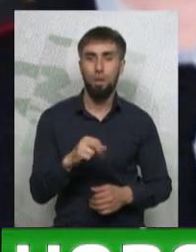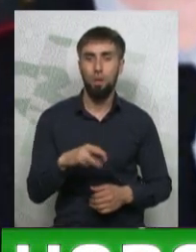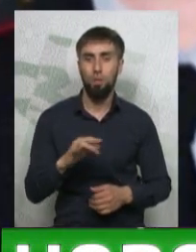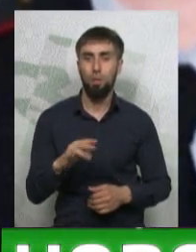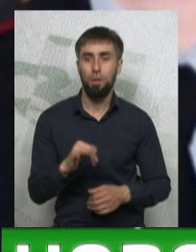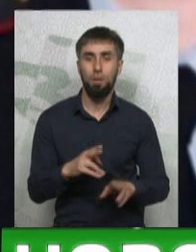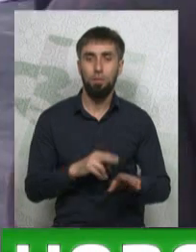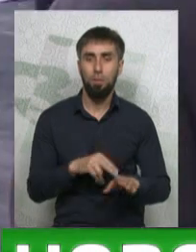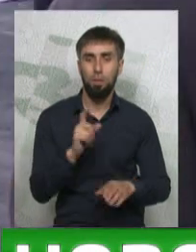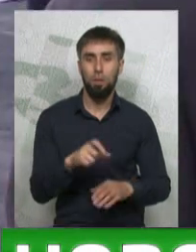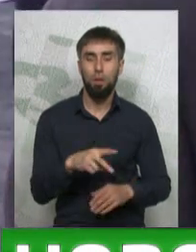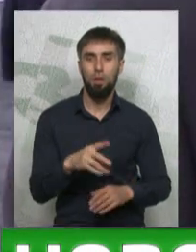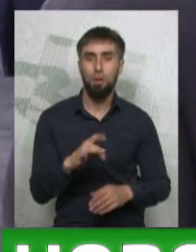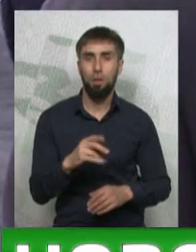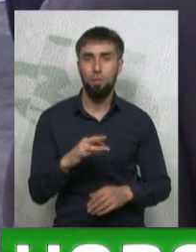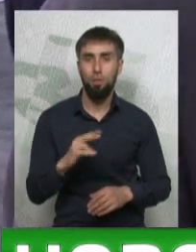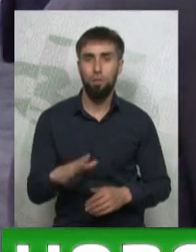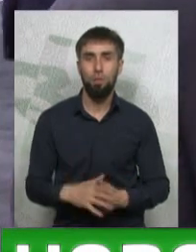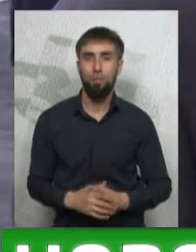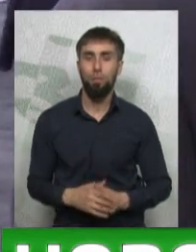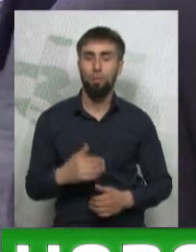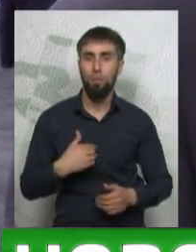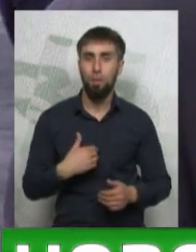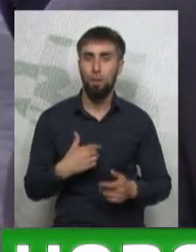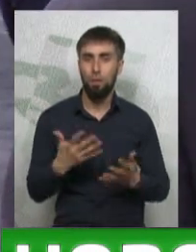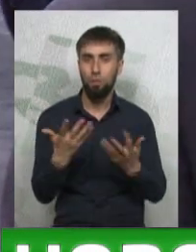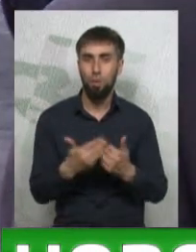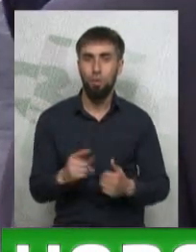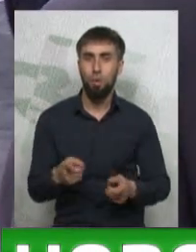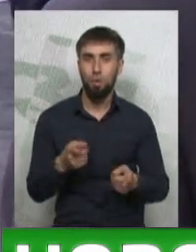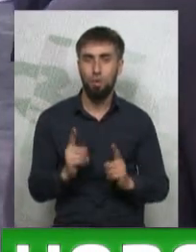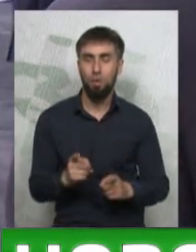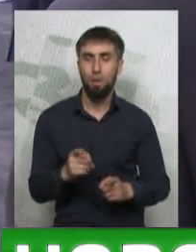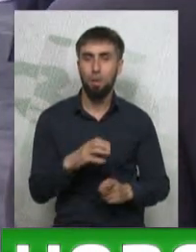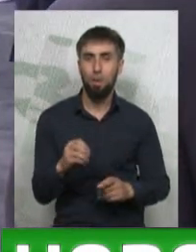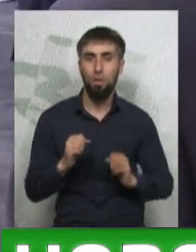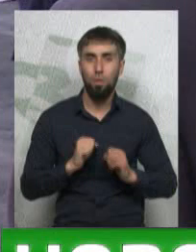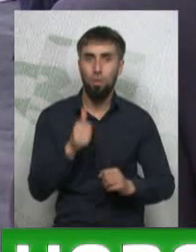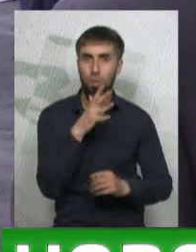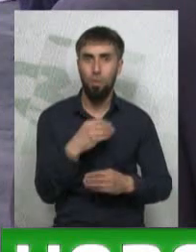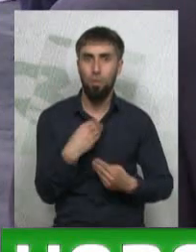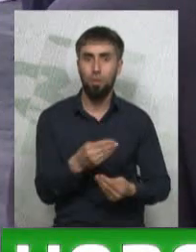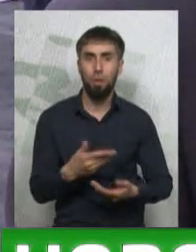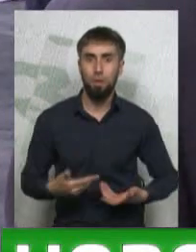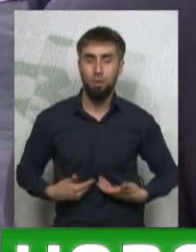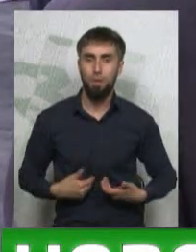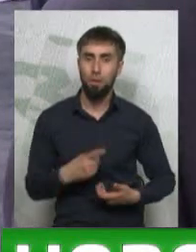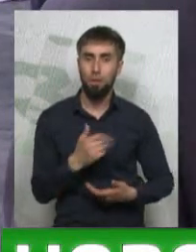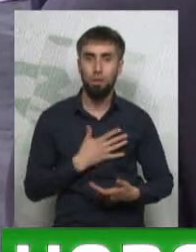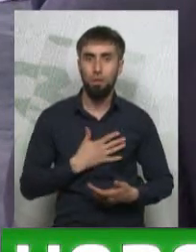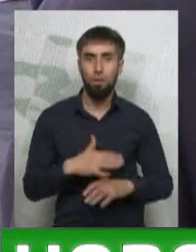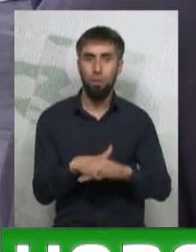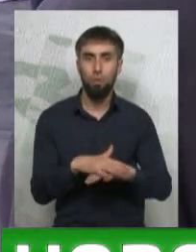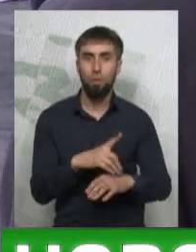полиции Максим Родионов. Я считаю, что действительно сегодня те герои, которые отдают свою жизнь за нашу Родину, за нашу республику, за наш